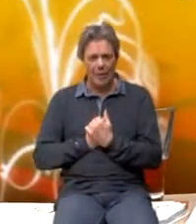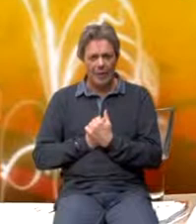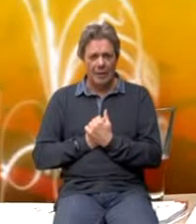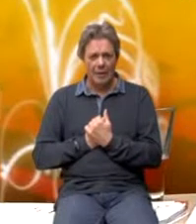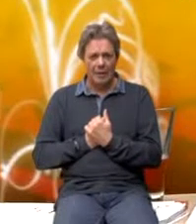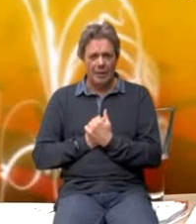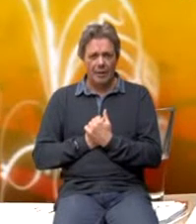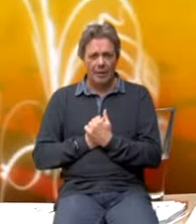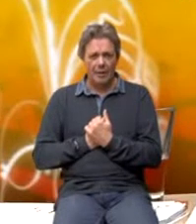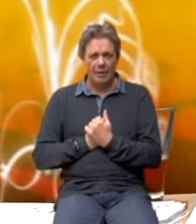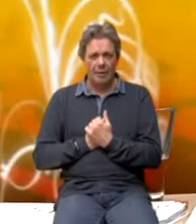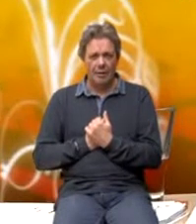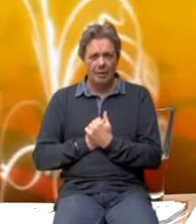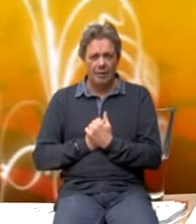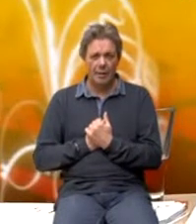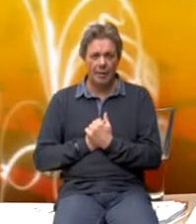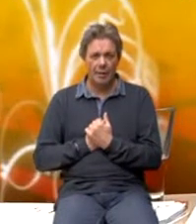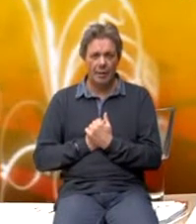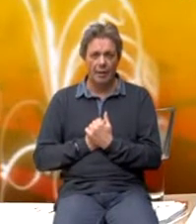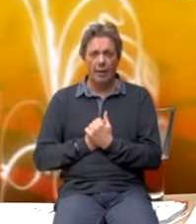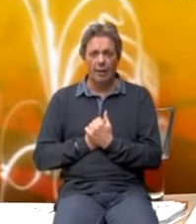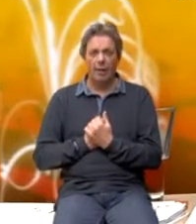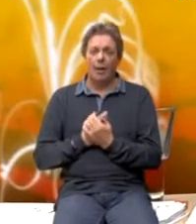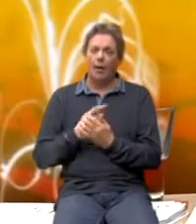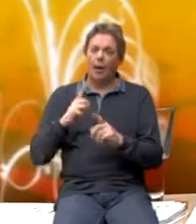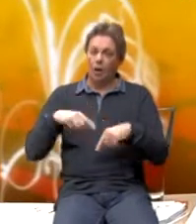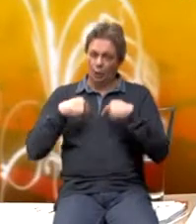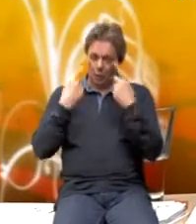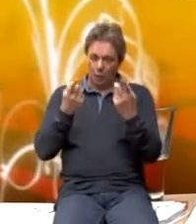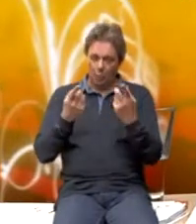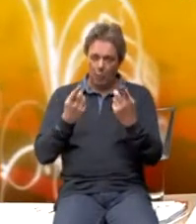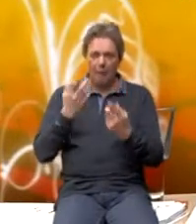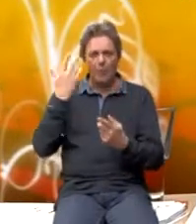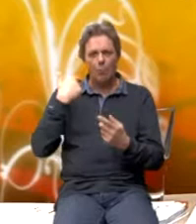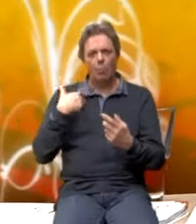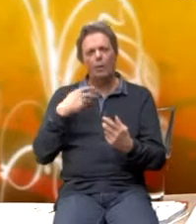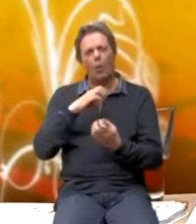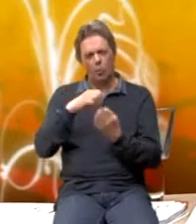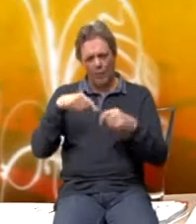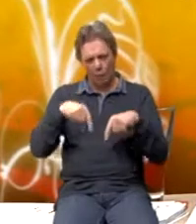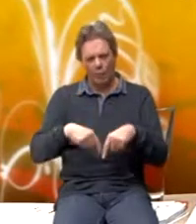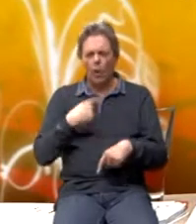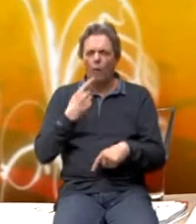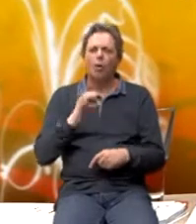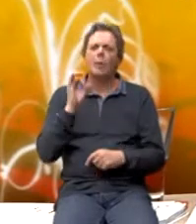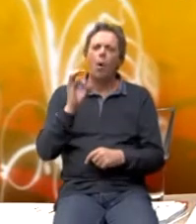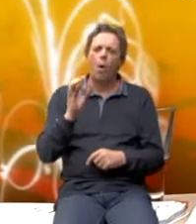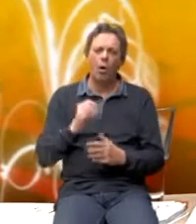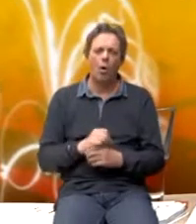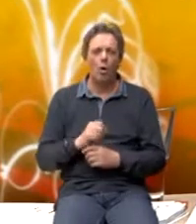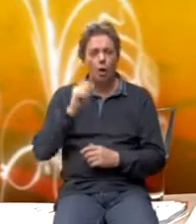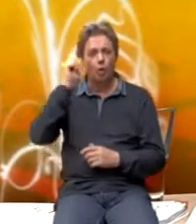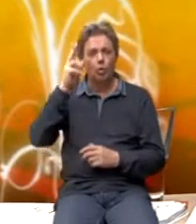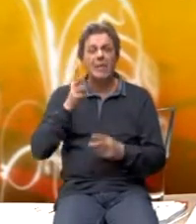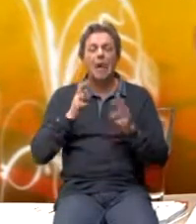znam šta sam vam obećala, a nismo sve to ispunili, ali sljedeći put budite isto u srijedu ovdje, govorit ćemo